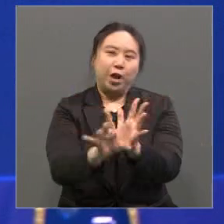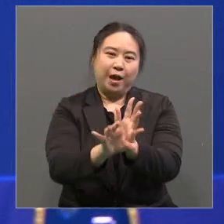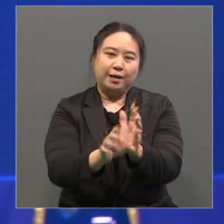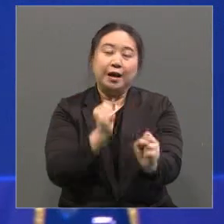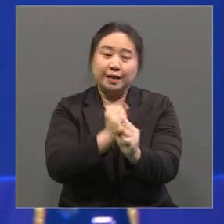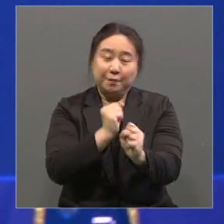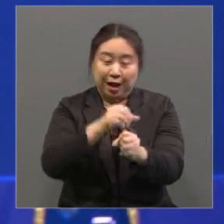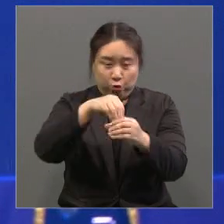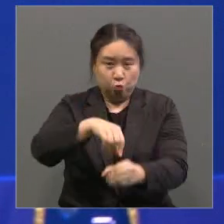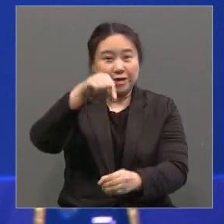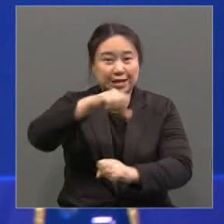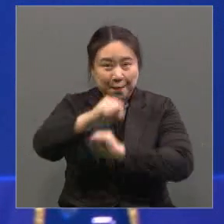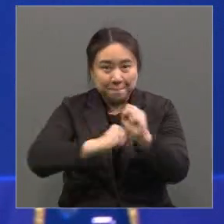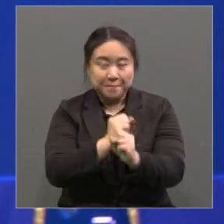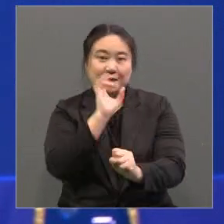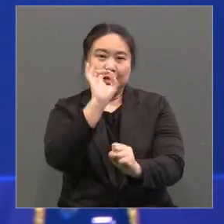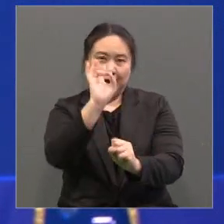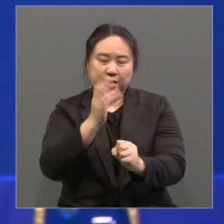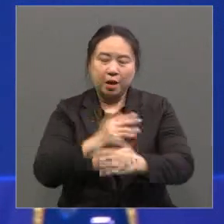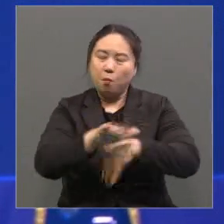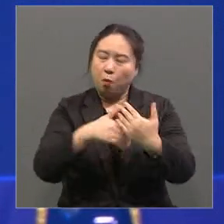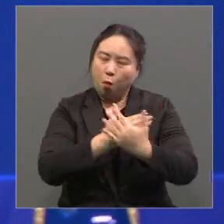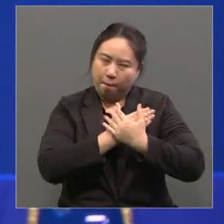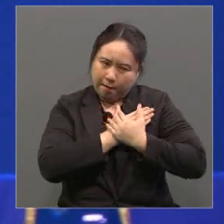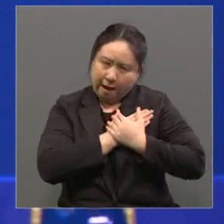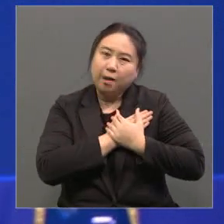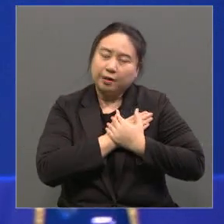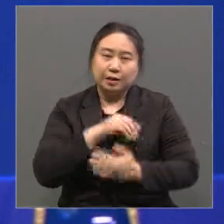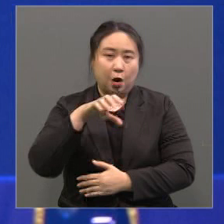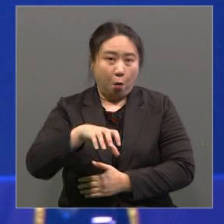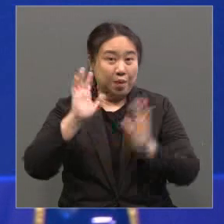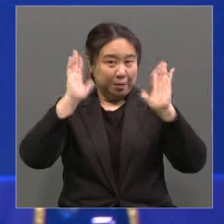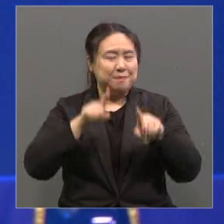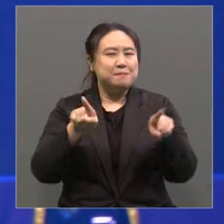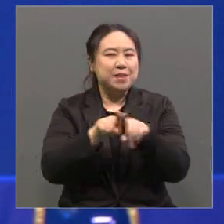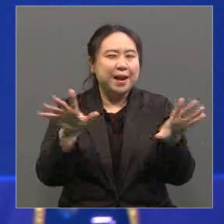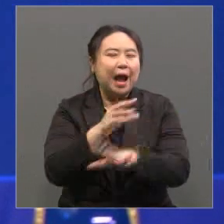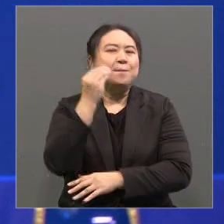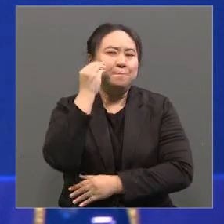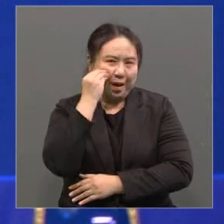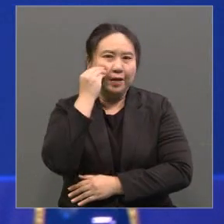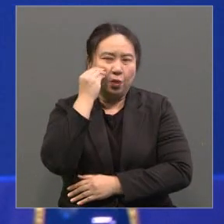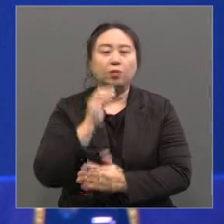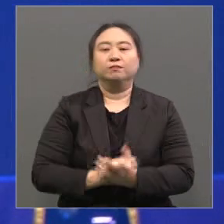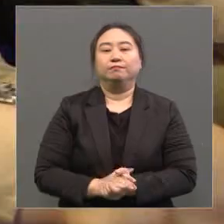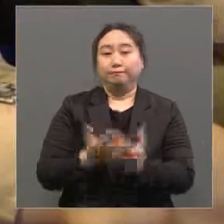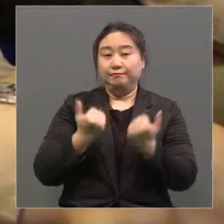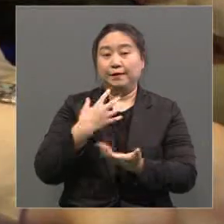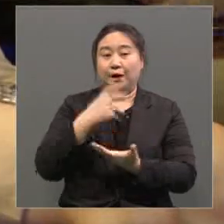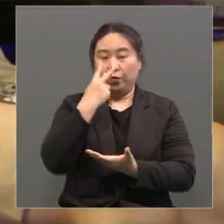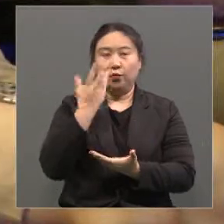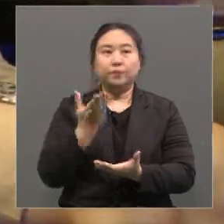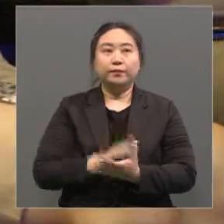งาน7ปีที่อยู่ที่นี่เต็มไปด้วยความรักและกรมประชาสัมพันธ์ก็เปรียบเสมือนบ้านของเราจริงๆค่ะฟังบางช่วงบางตอนจากอธิบ